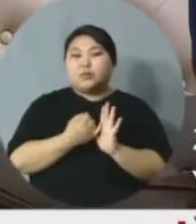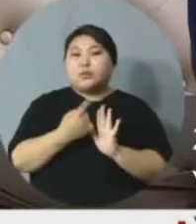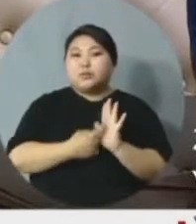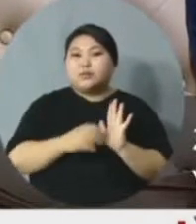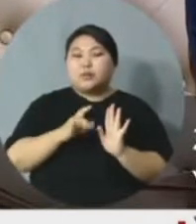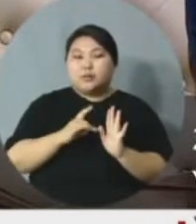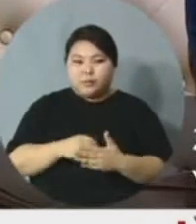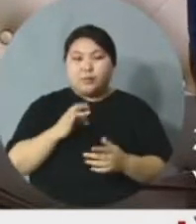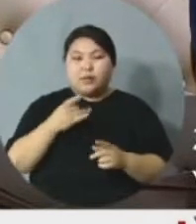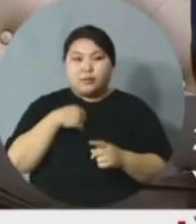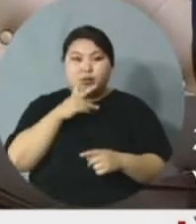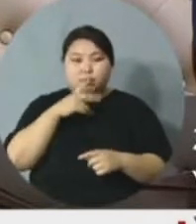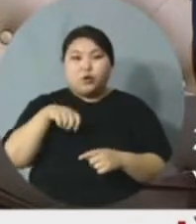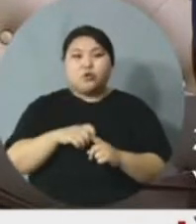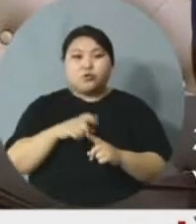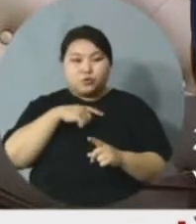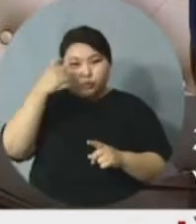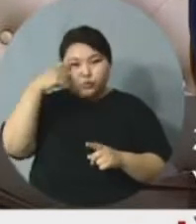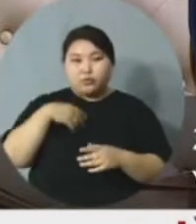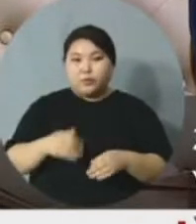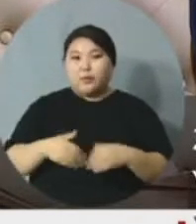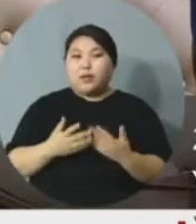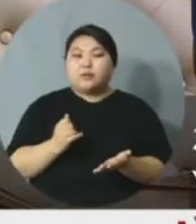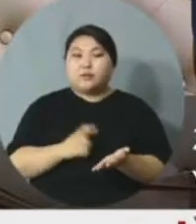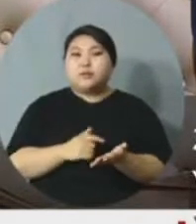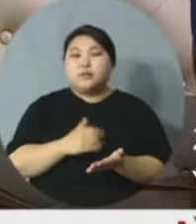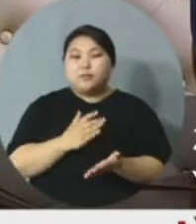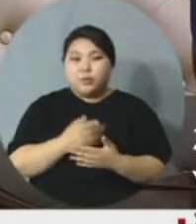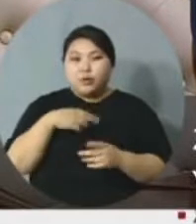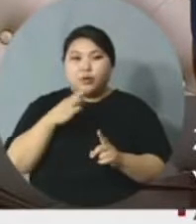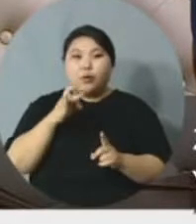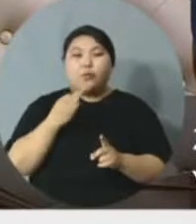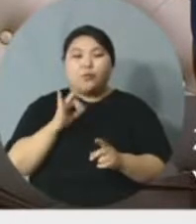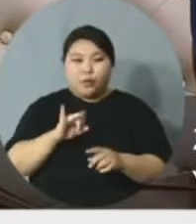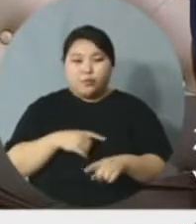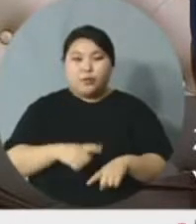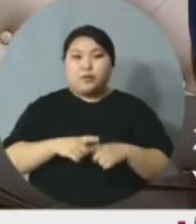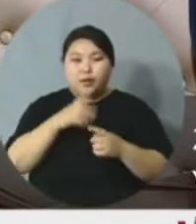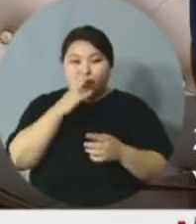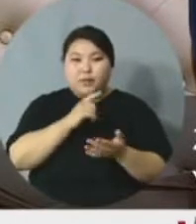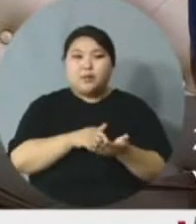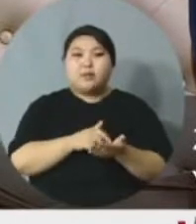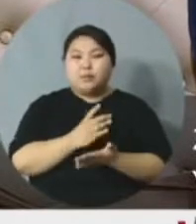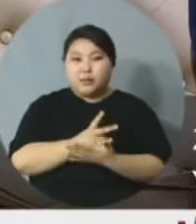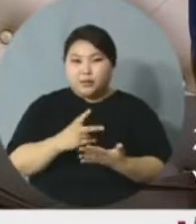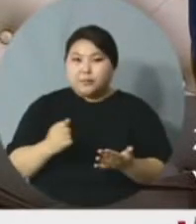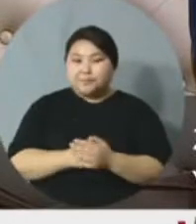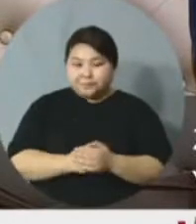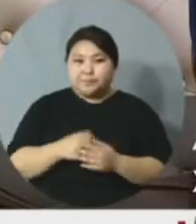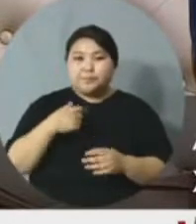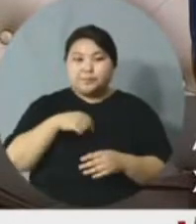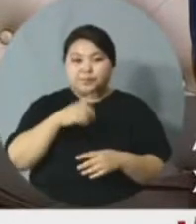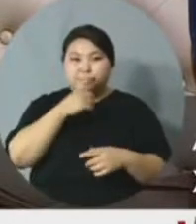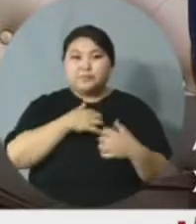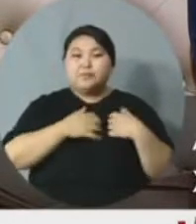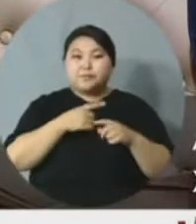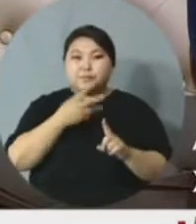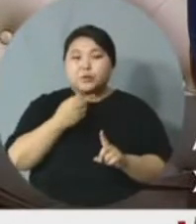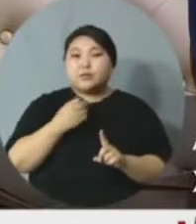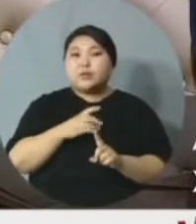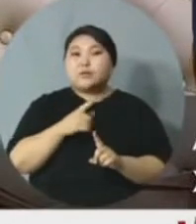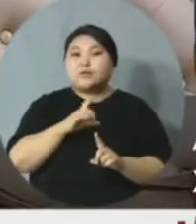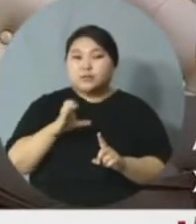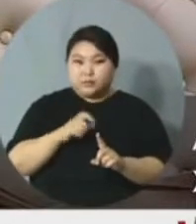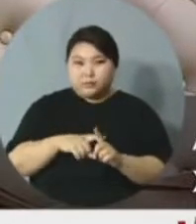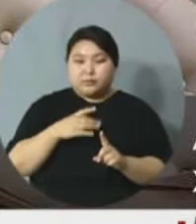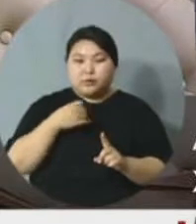бага. Тийм учраас бол цалин хөлс хандсан бол одоо төвтэй нэмэх хэрэгтэй байна. Ер нь яг хоонгээс